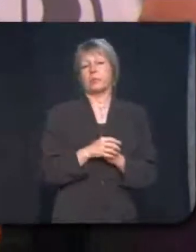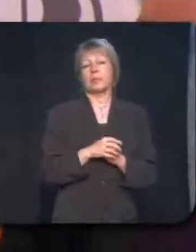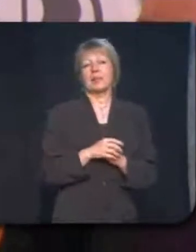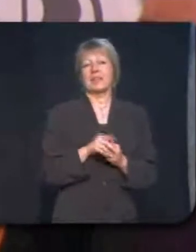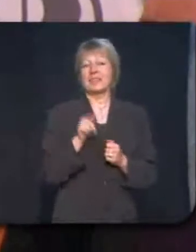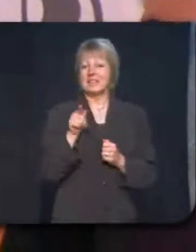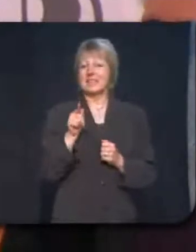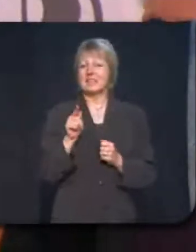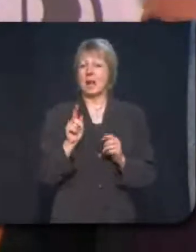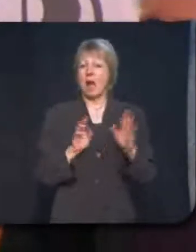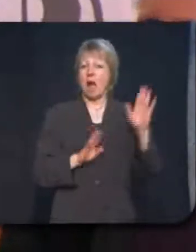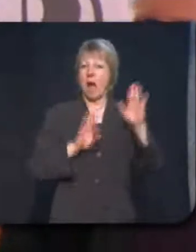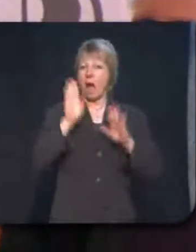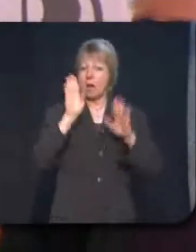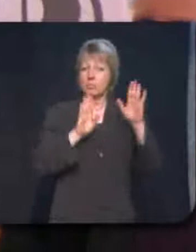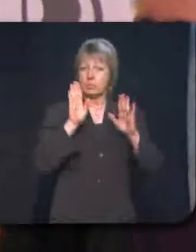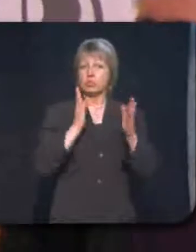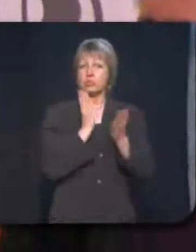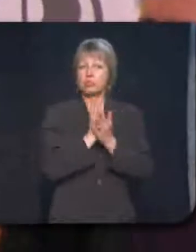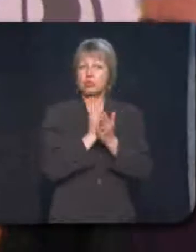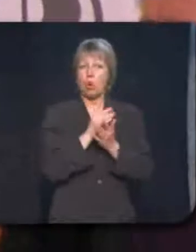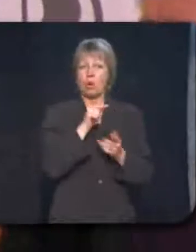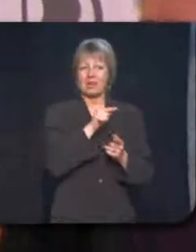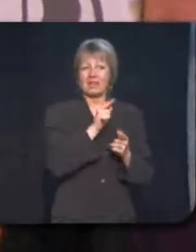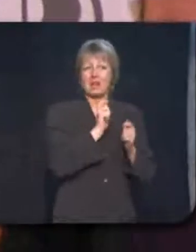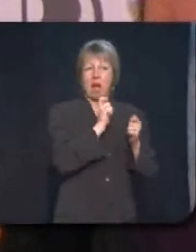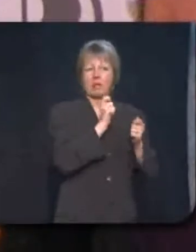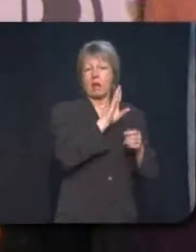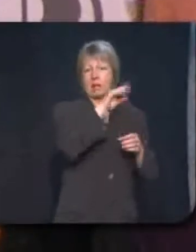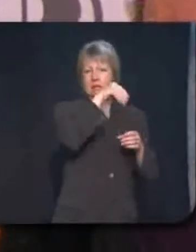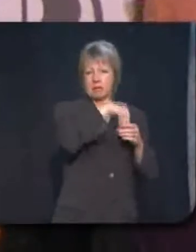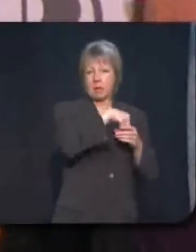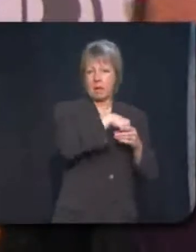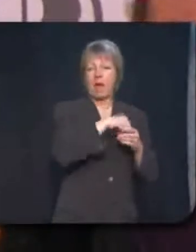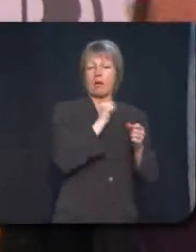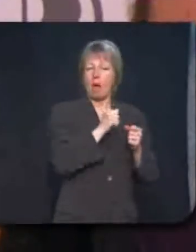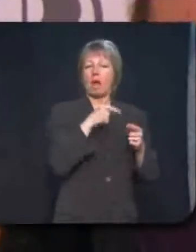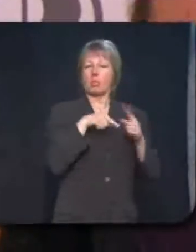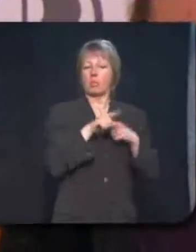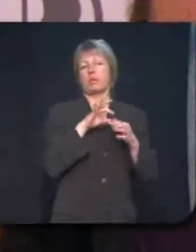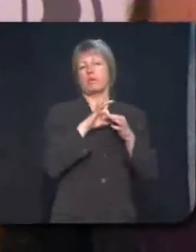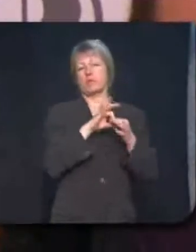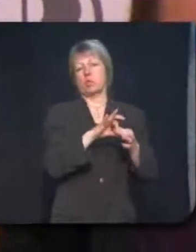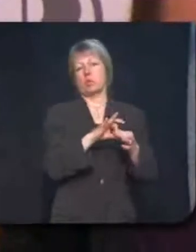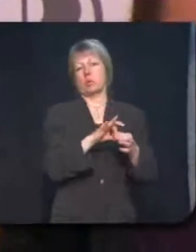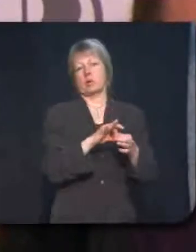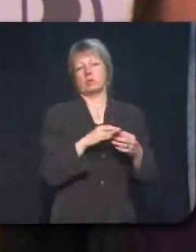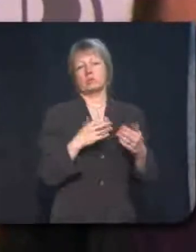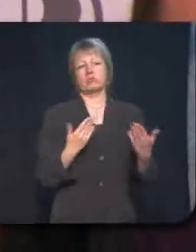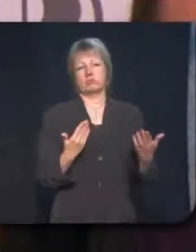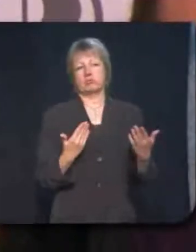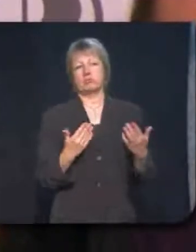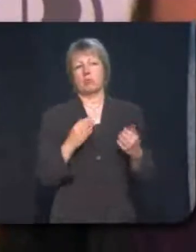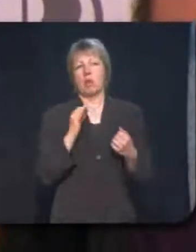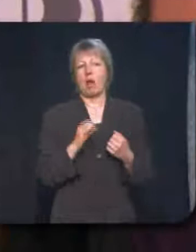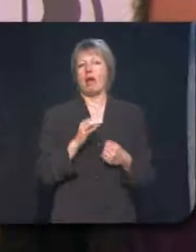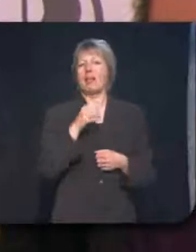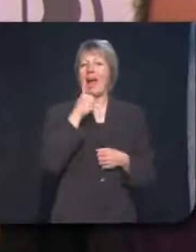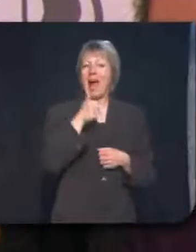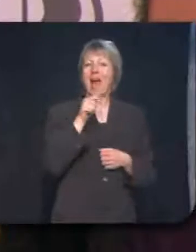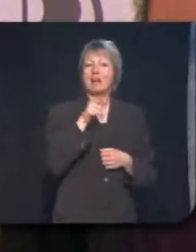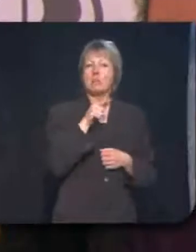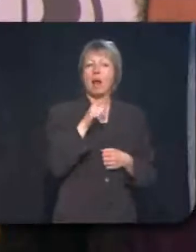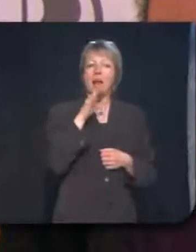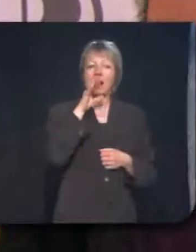vorgeschlagen wird ist bereits in diesem Antrag enthalten man kann das damit durchführen wir könnten uns einen geheimen Wahlgang